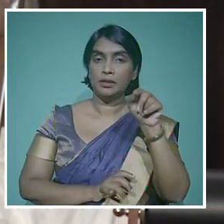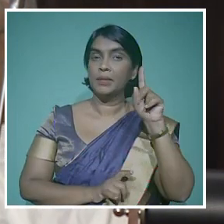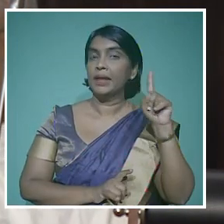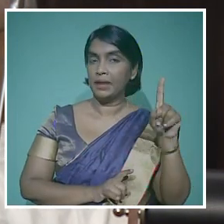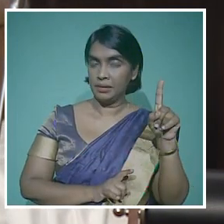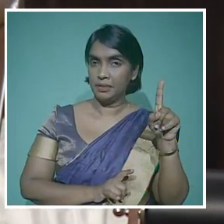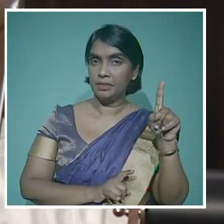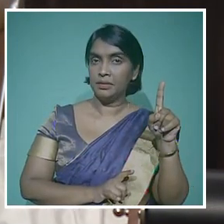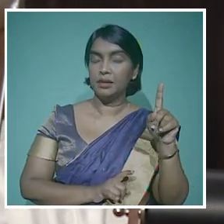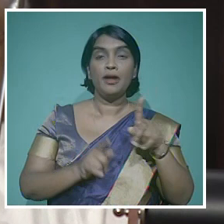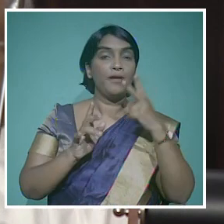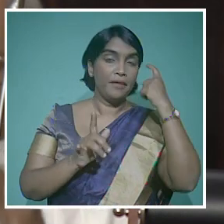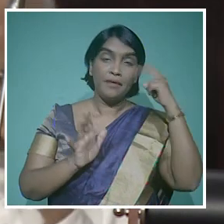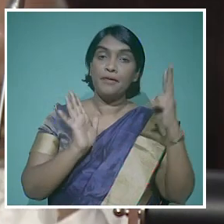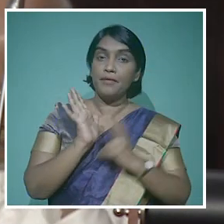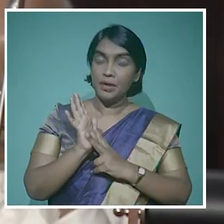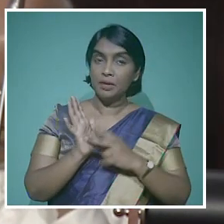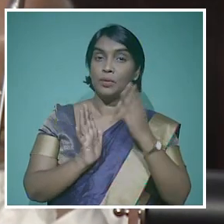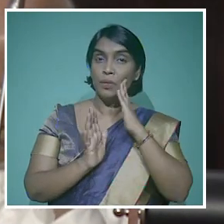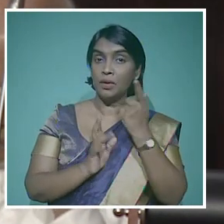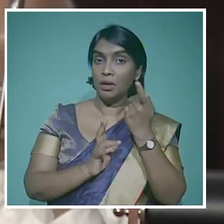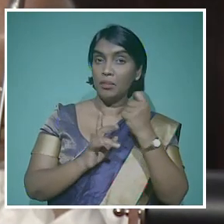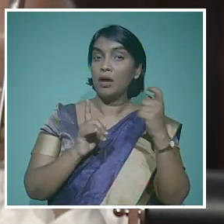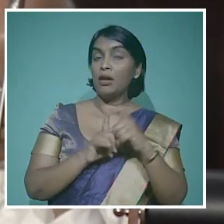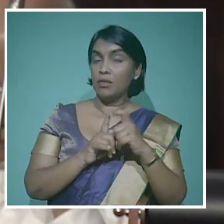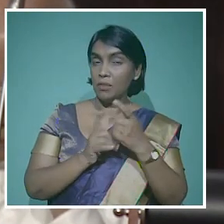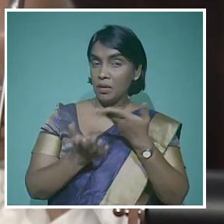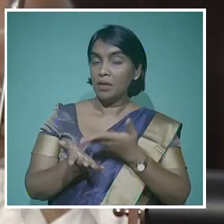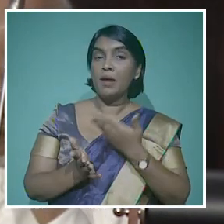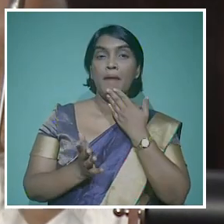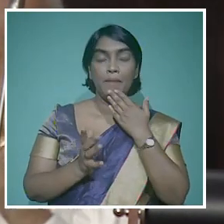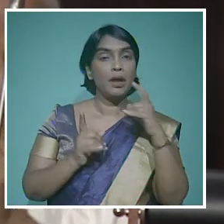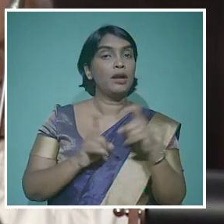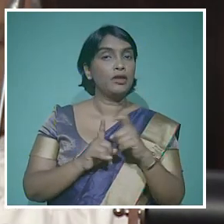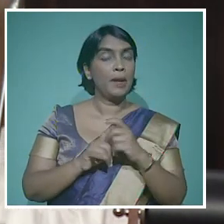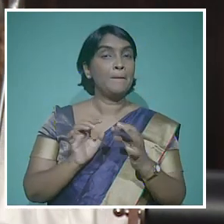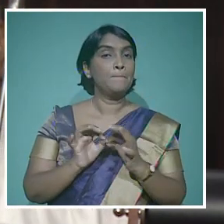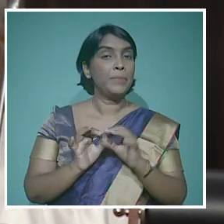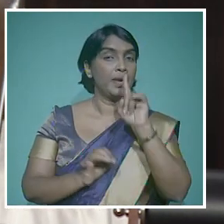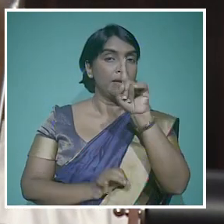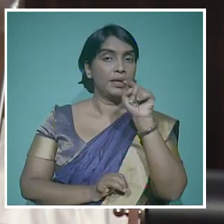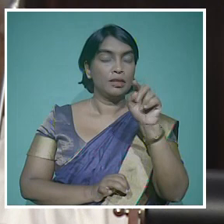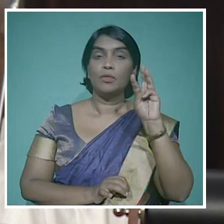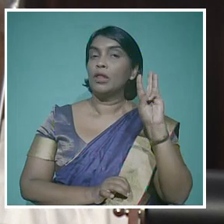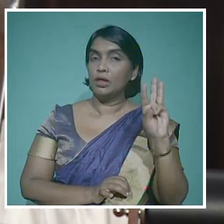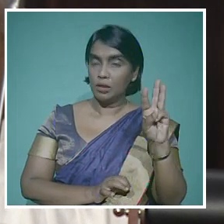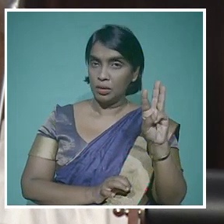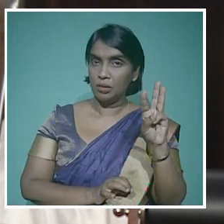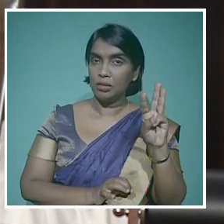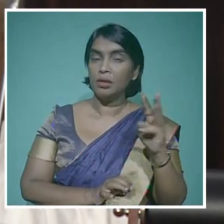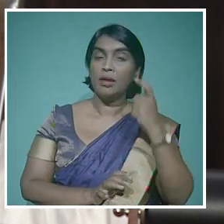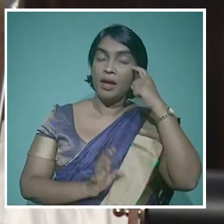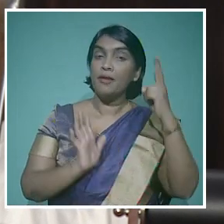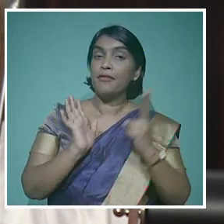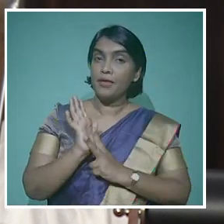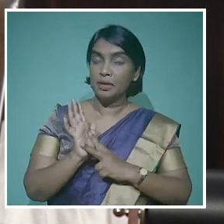2.1යි. වියට්නාමයේ විදේශ සංචිත ප්‍රමාණය ඇමරිකානු ඩොලර් බිලියන 1.3යි.